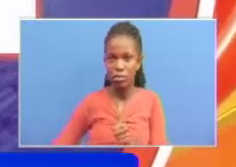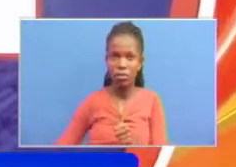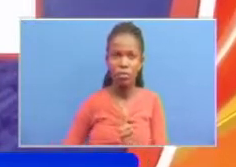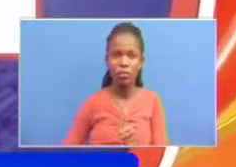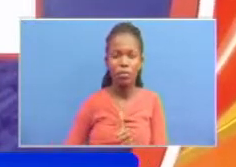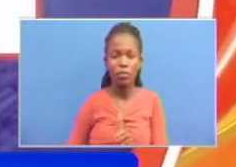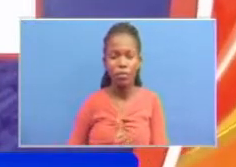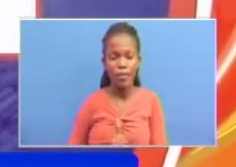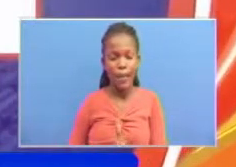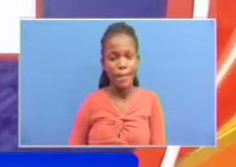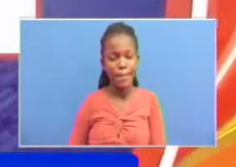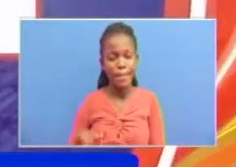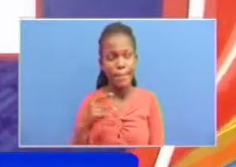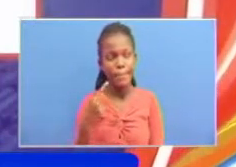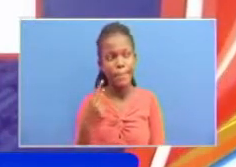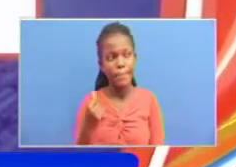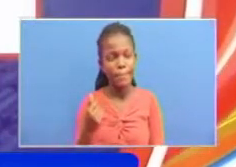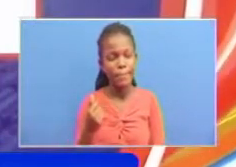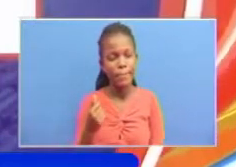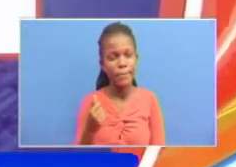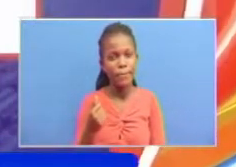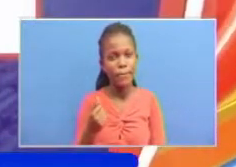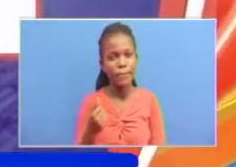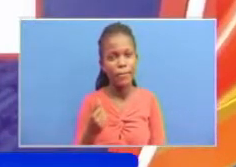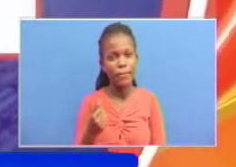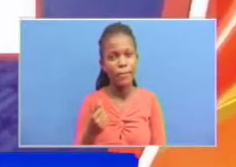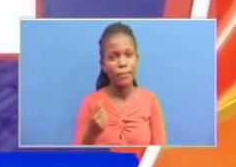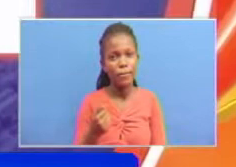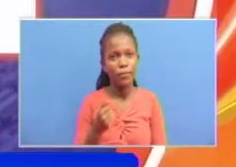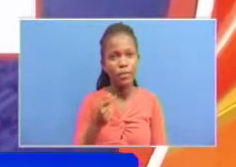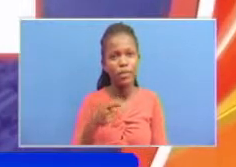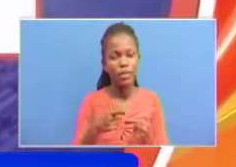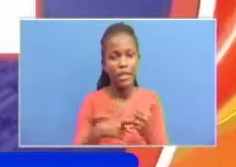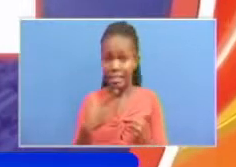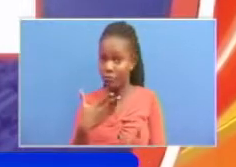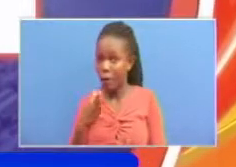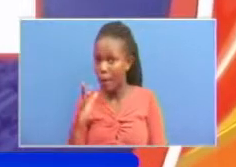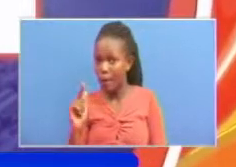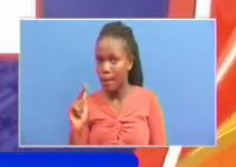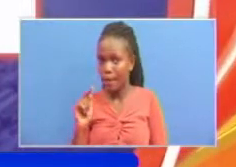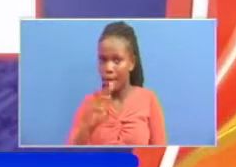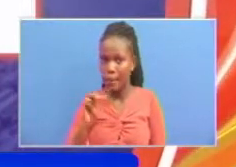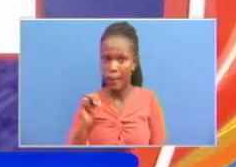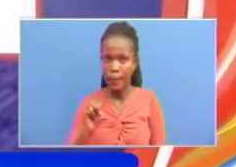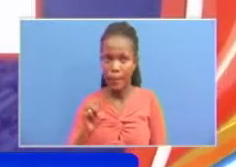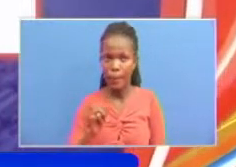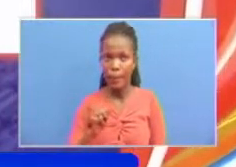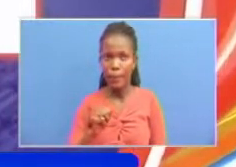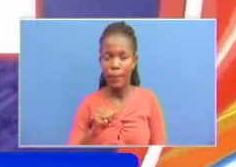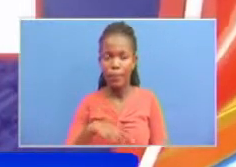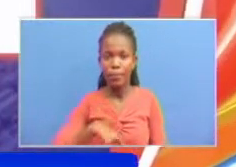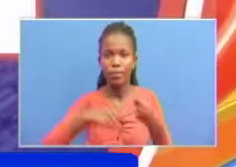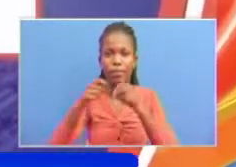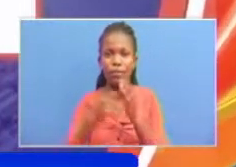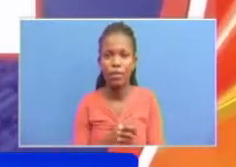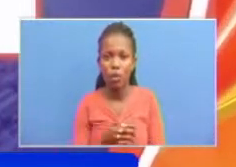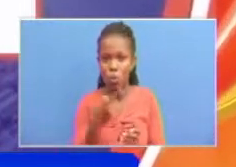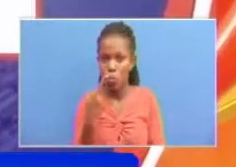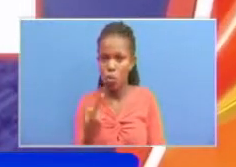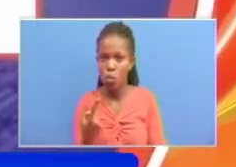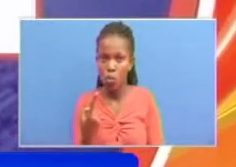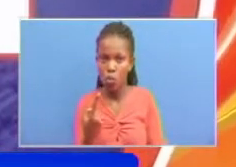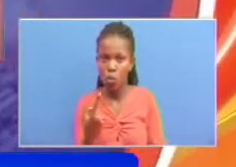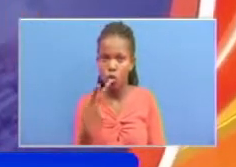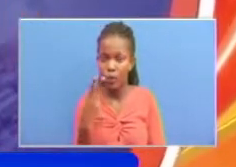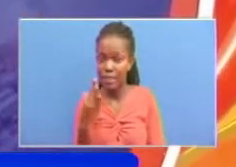iwanza ilaita mine tuna uvavane wa milioni miongo dhanda tunaitano. Dini wakwa ili otandili uvavane wa milioni ya najemwe miongo